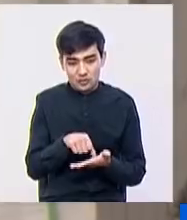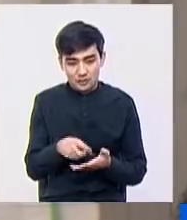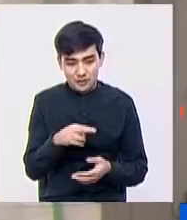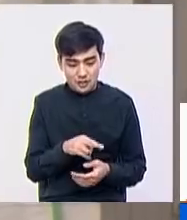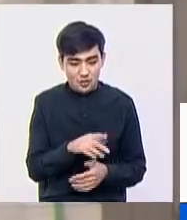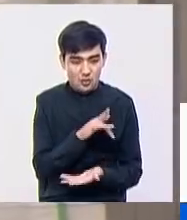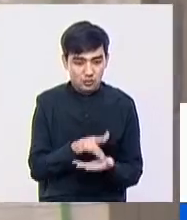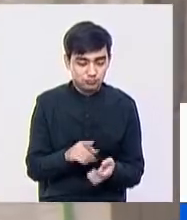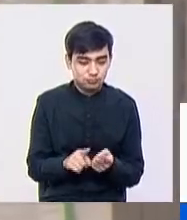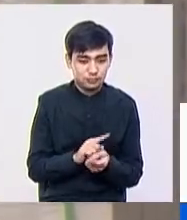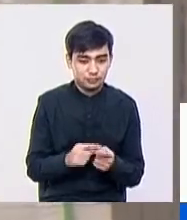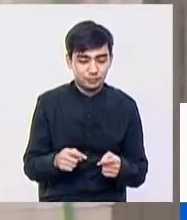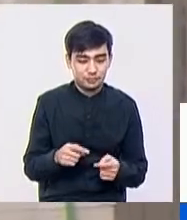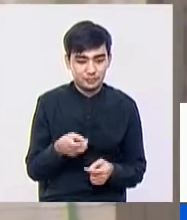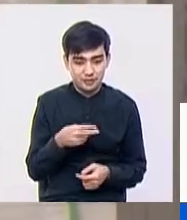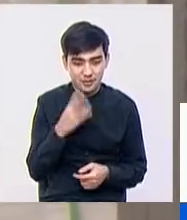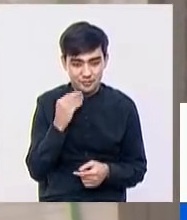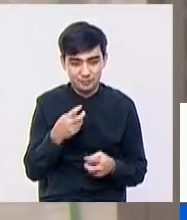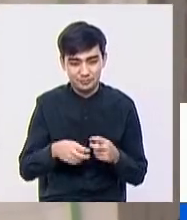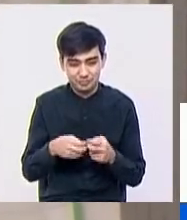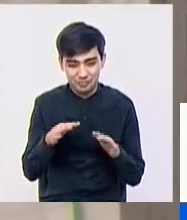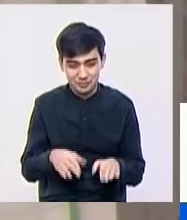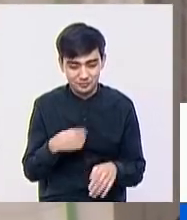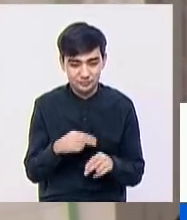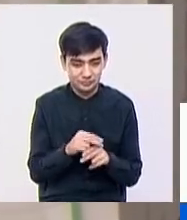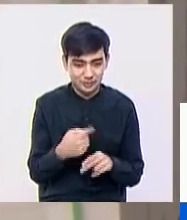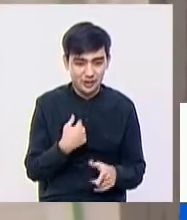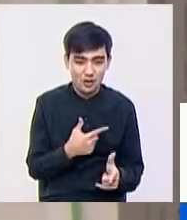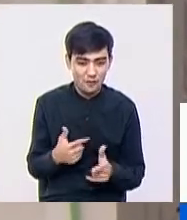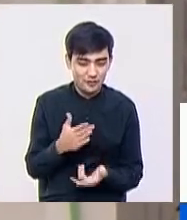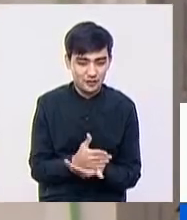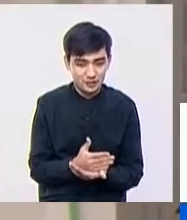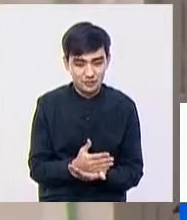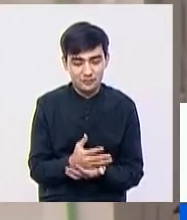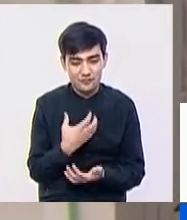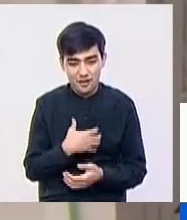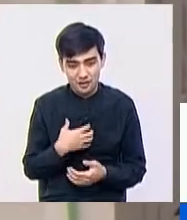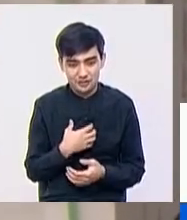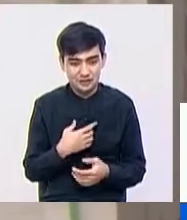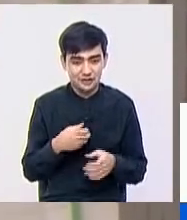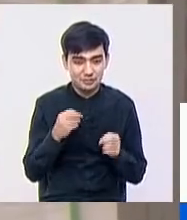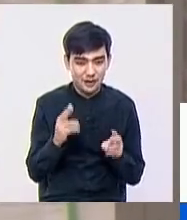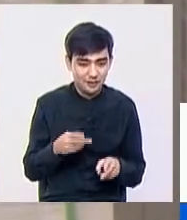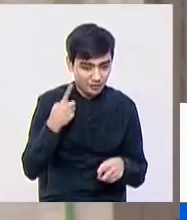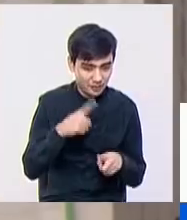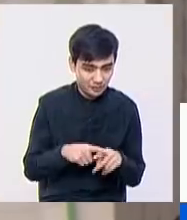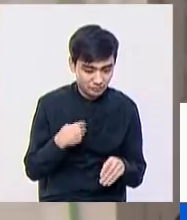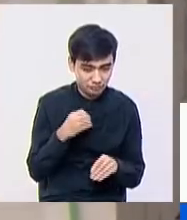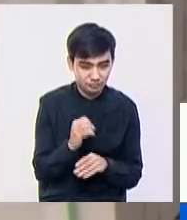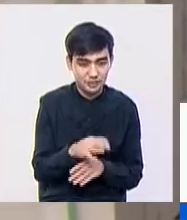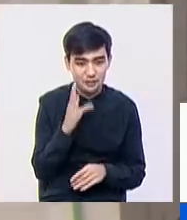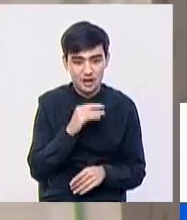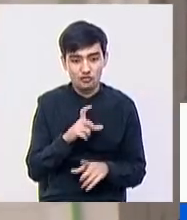восстановлении города Алматы. Мы готовы предоставить необходимую специальную технику,